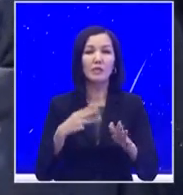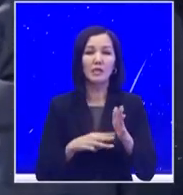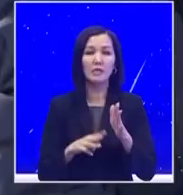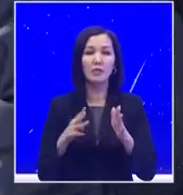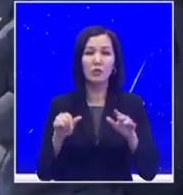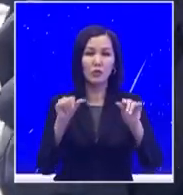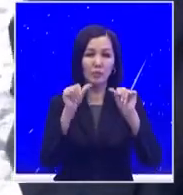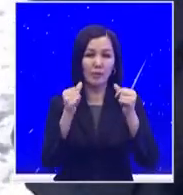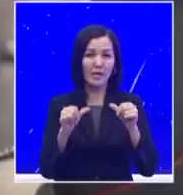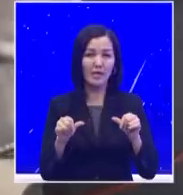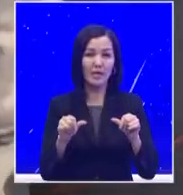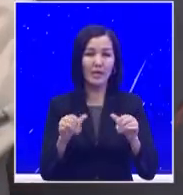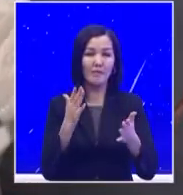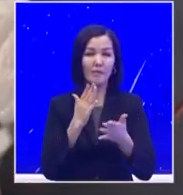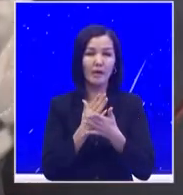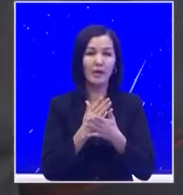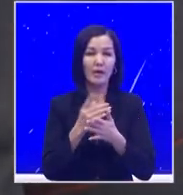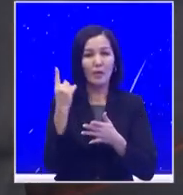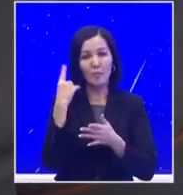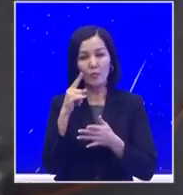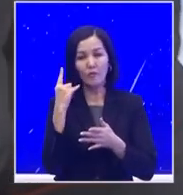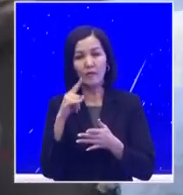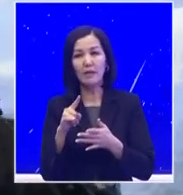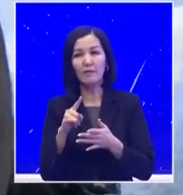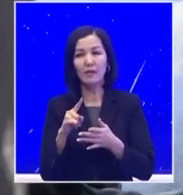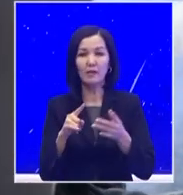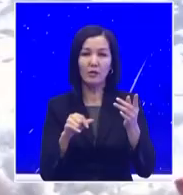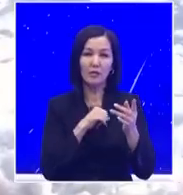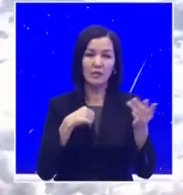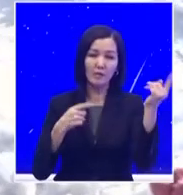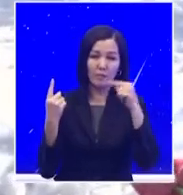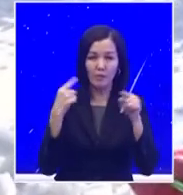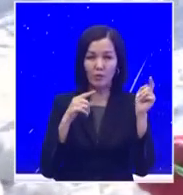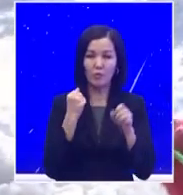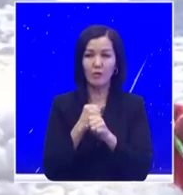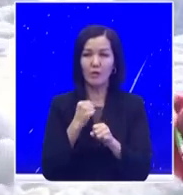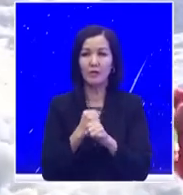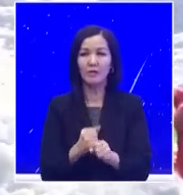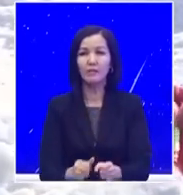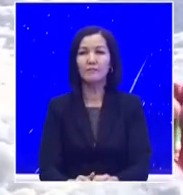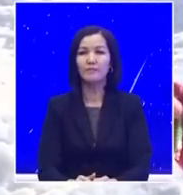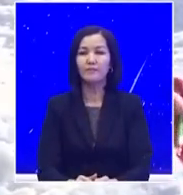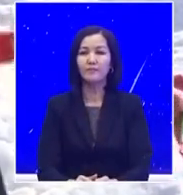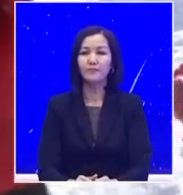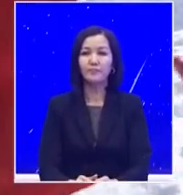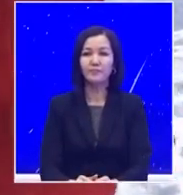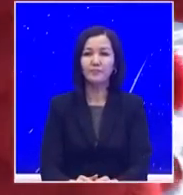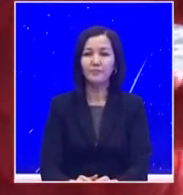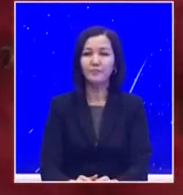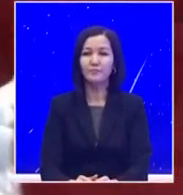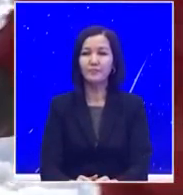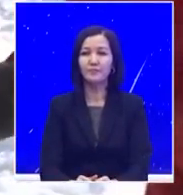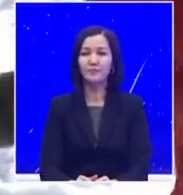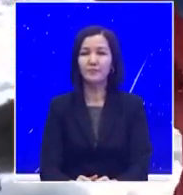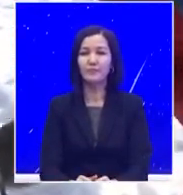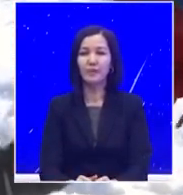бар. Бірі мультфильм кейіпкері, енді бірі бүлдіршін қиялындағы бейне. Біз менен паровозды істегенбіз,